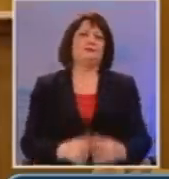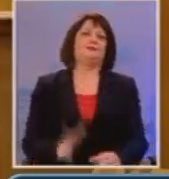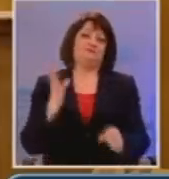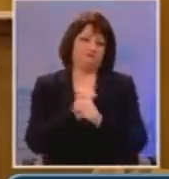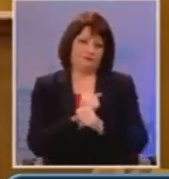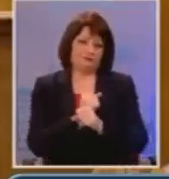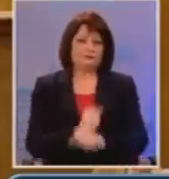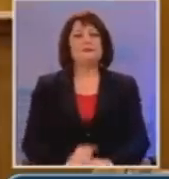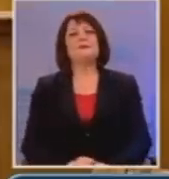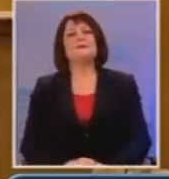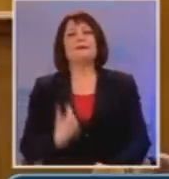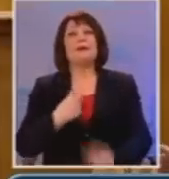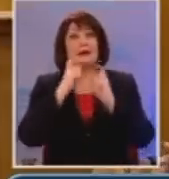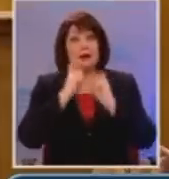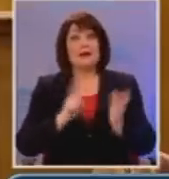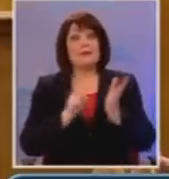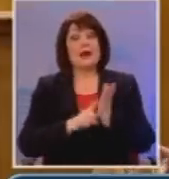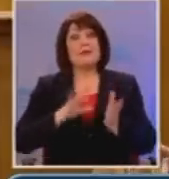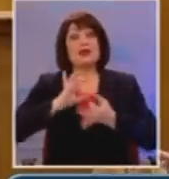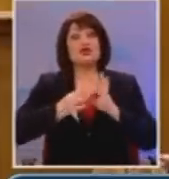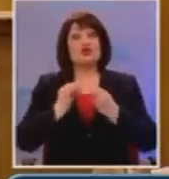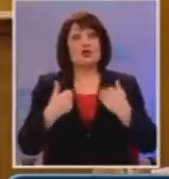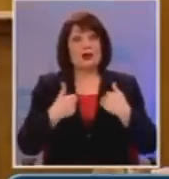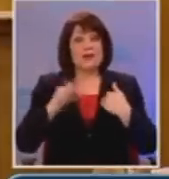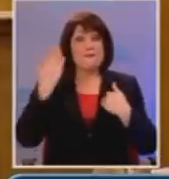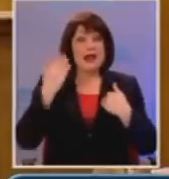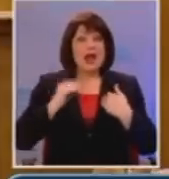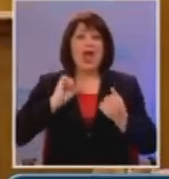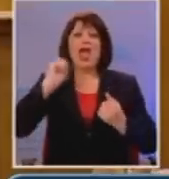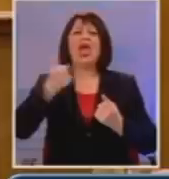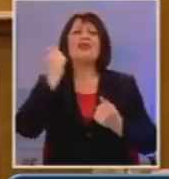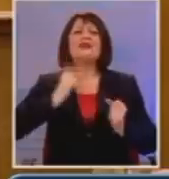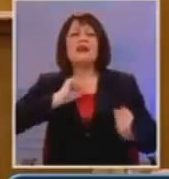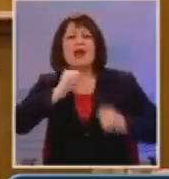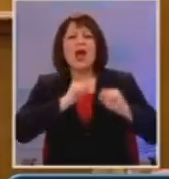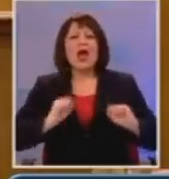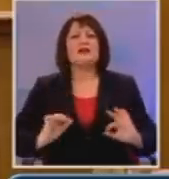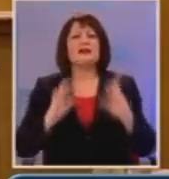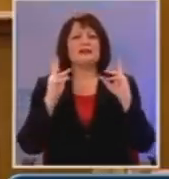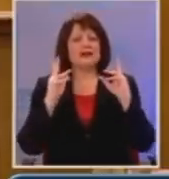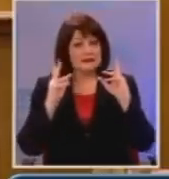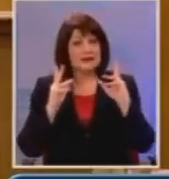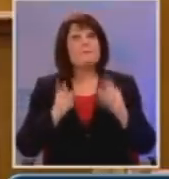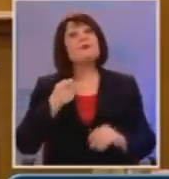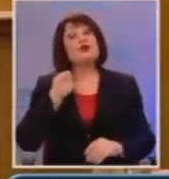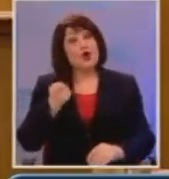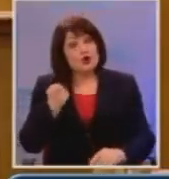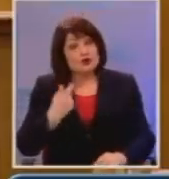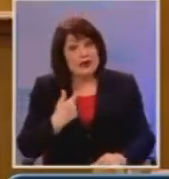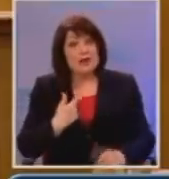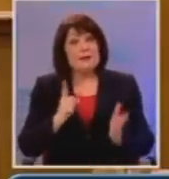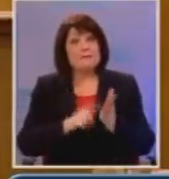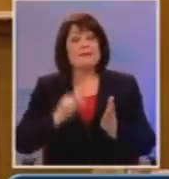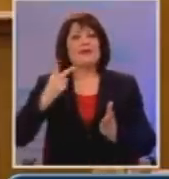μας, το οφείλουμε στους αγωνιστές εθνικής αντίστασης, το οφείλουμε στα θύματα του